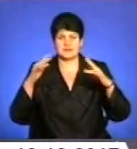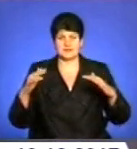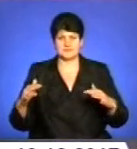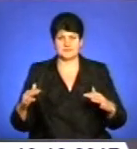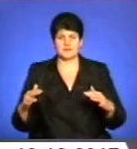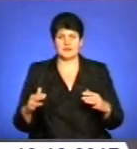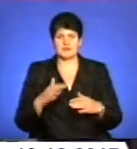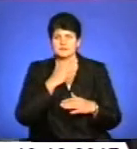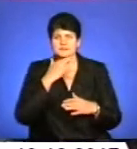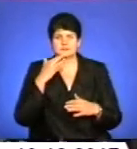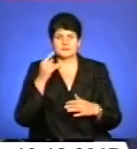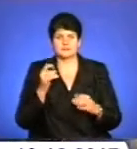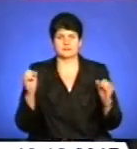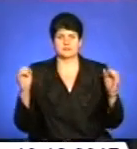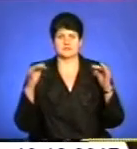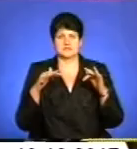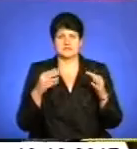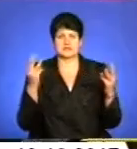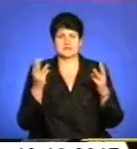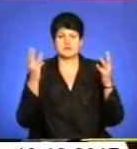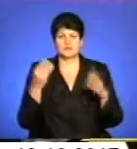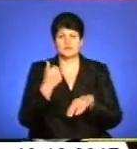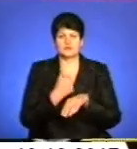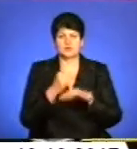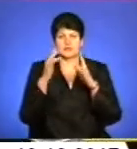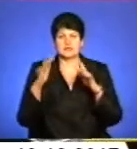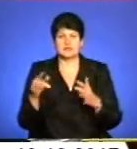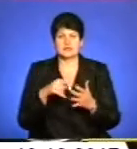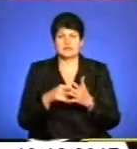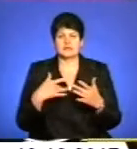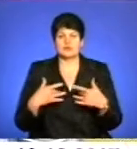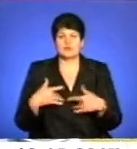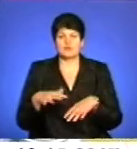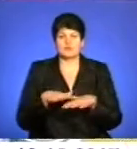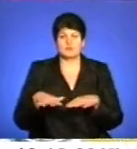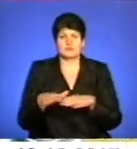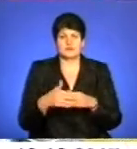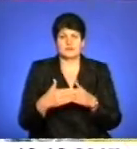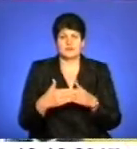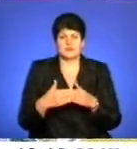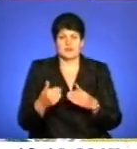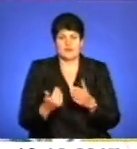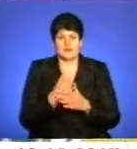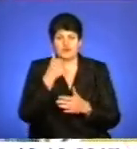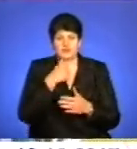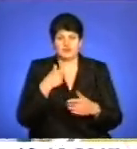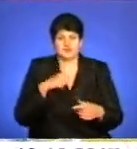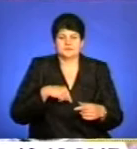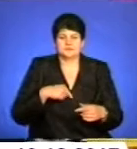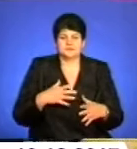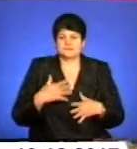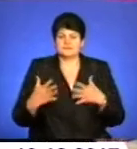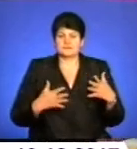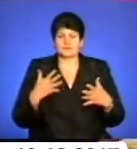тернополян зійшлись на урочисте запалення головної ялинки міста. На театральному майдані передноворічна атмосфера. Люди діляться планами щодо